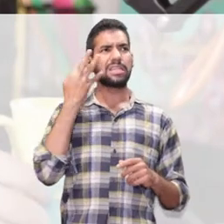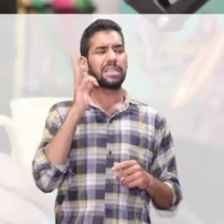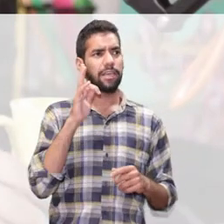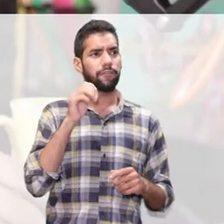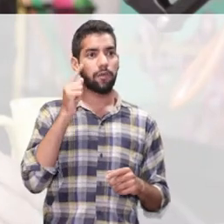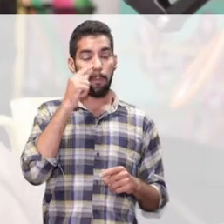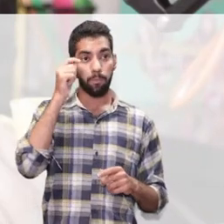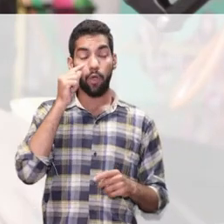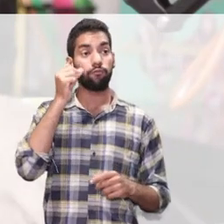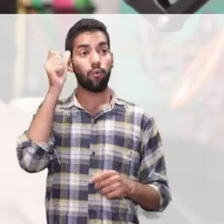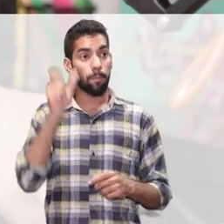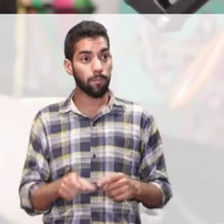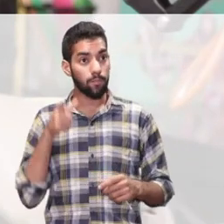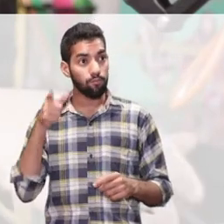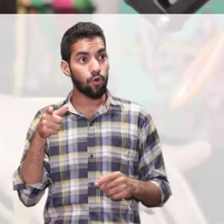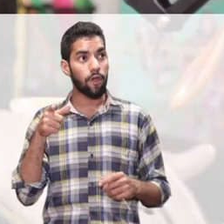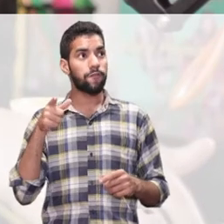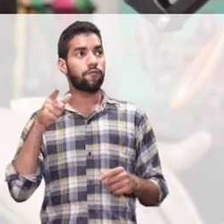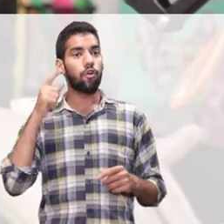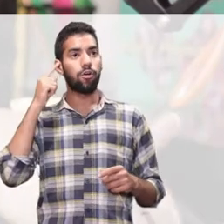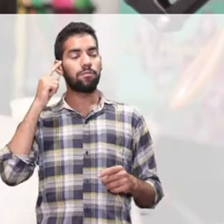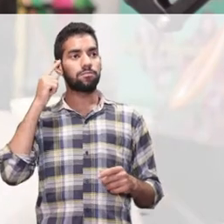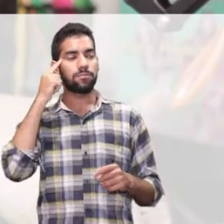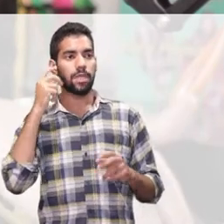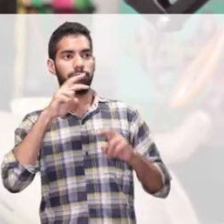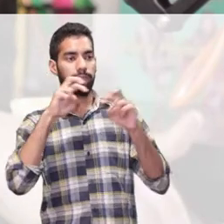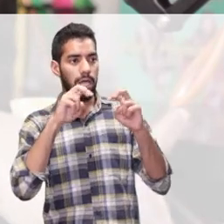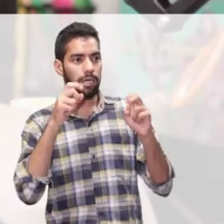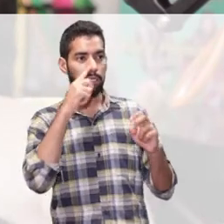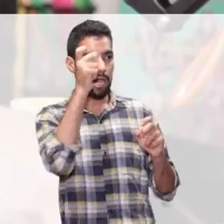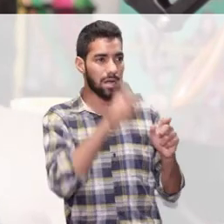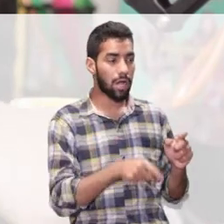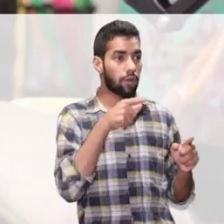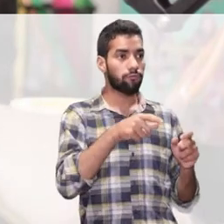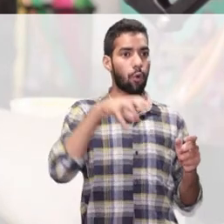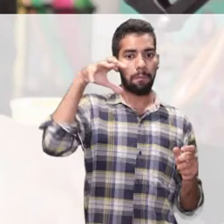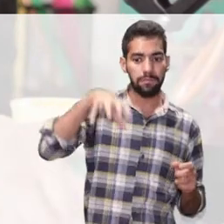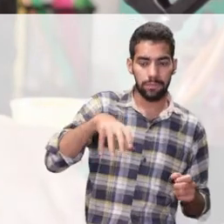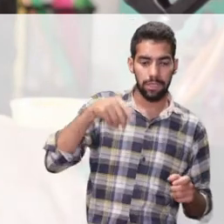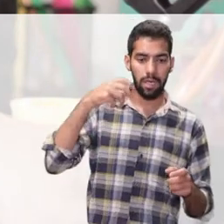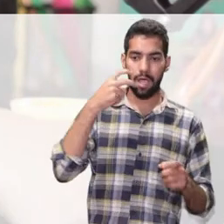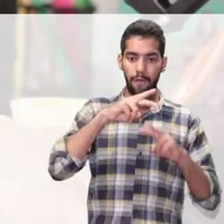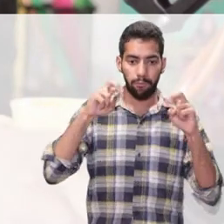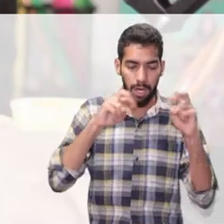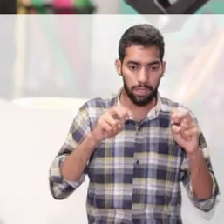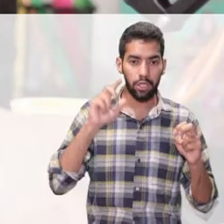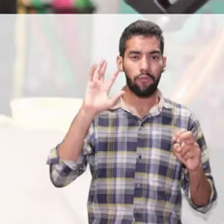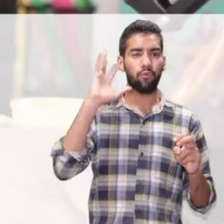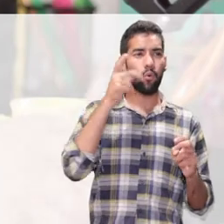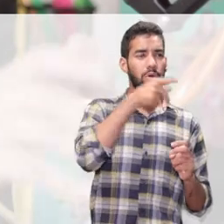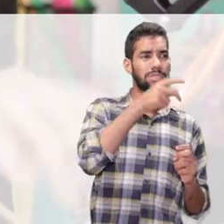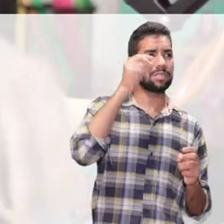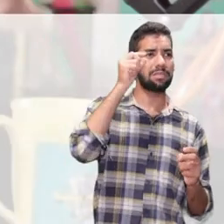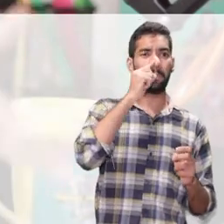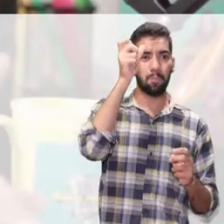कि अ टू गो पहले फ्रंट क्योंकि इस मोहल्ले में रहती है पाकिस्तान डिनर गलीफा लाइव्ड सोम ईडियट्स के एक झलक मे